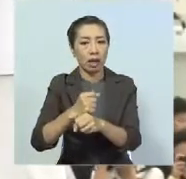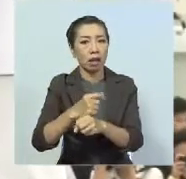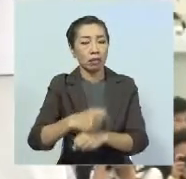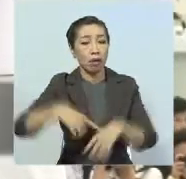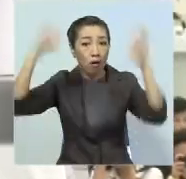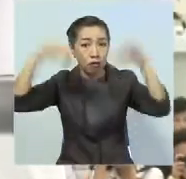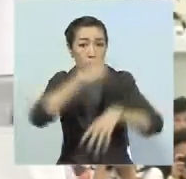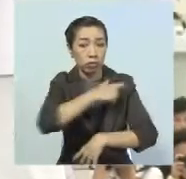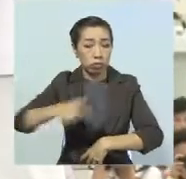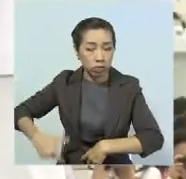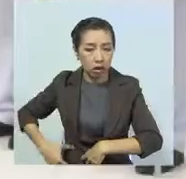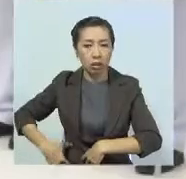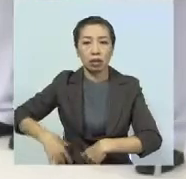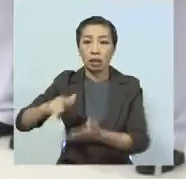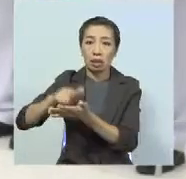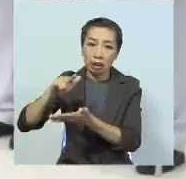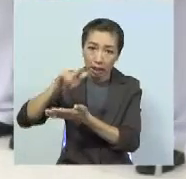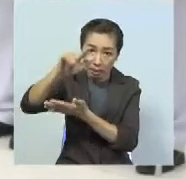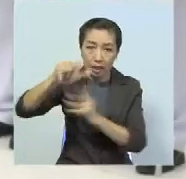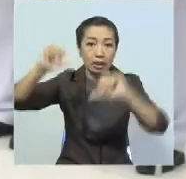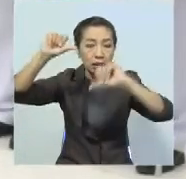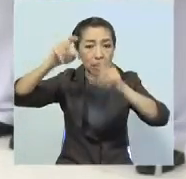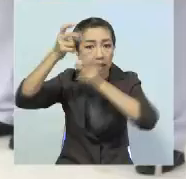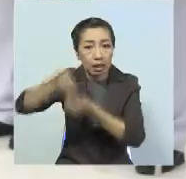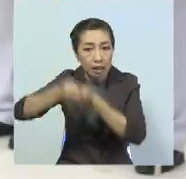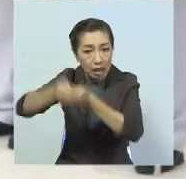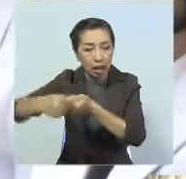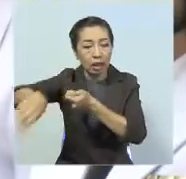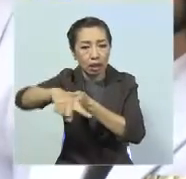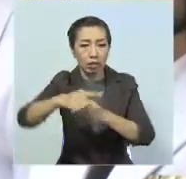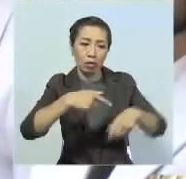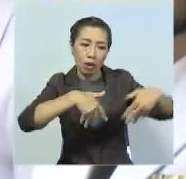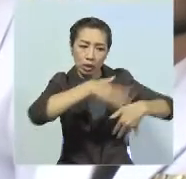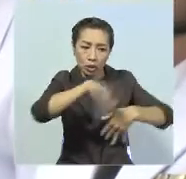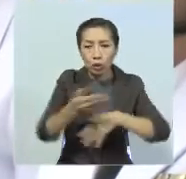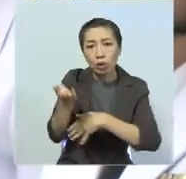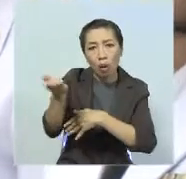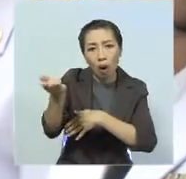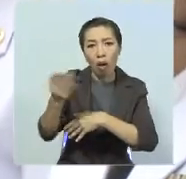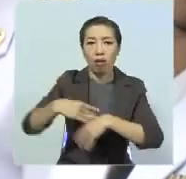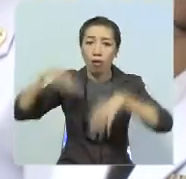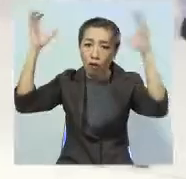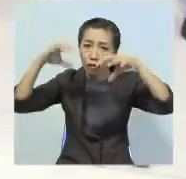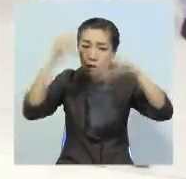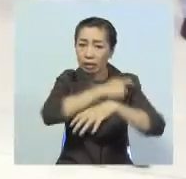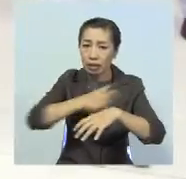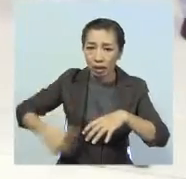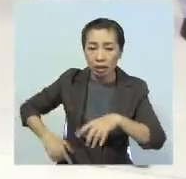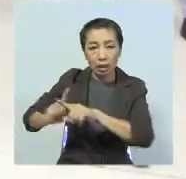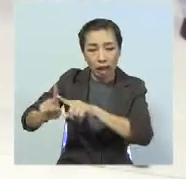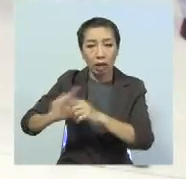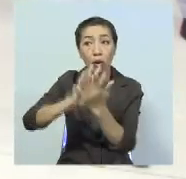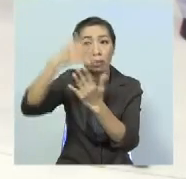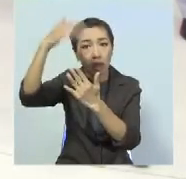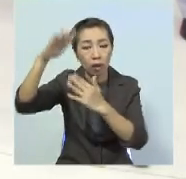หลวงของกรมฝนหลวงและการบินเกษตรช่องทางการเข้ารับบริการฝนหลวงนิทรรศการฝนหลวงในต่างแดนที่แสดงถึ